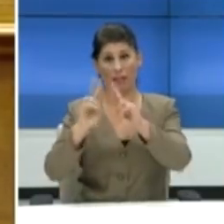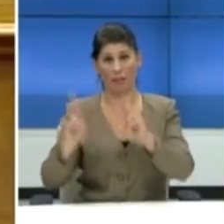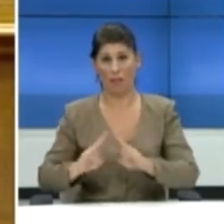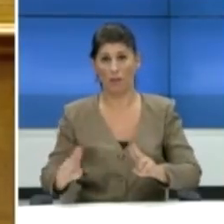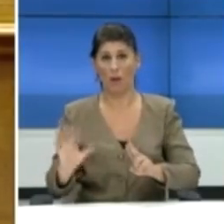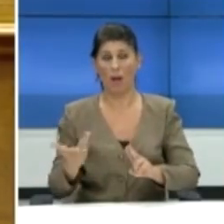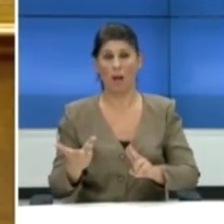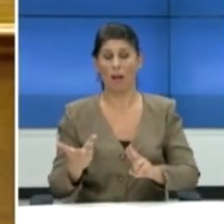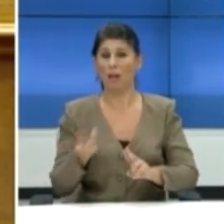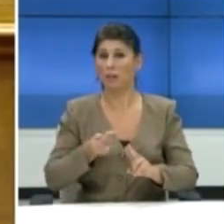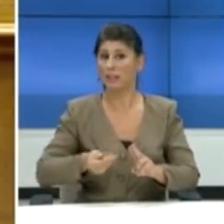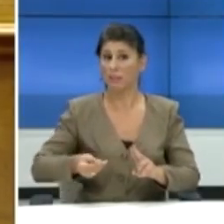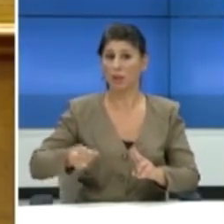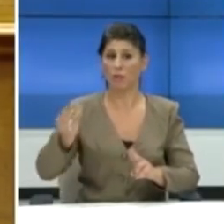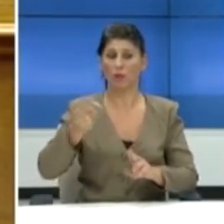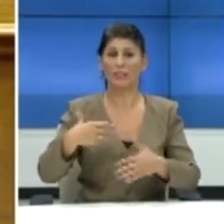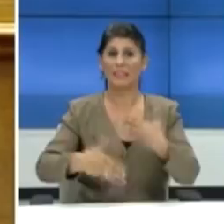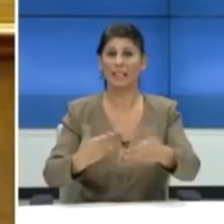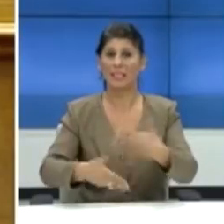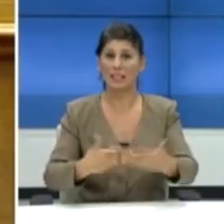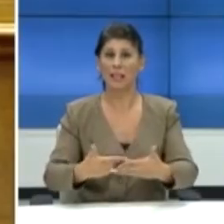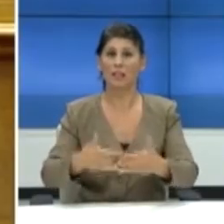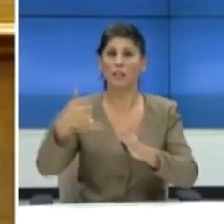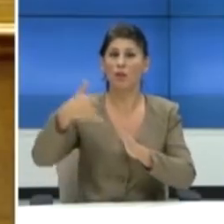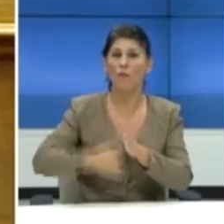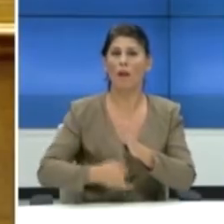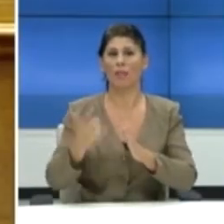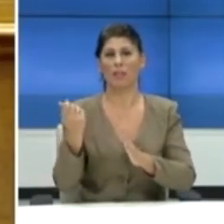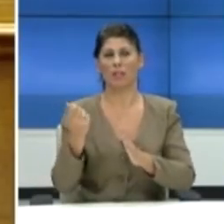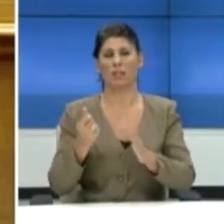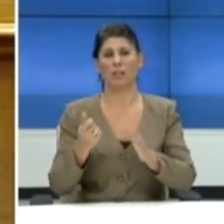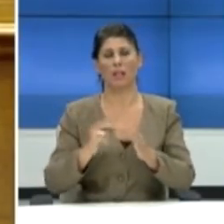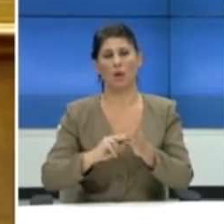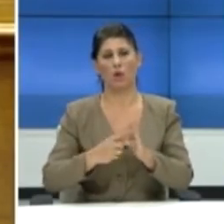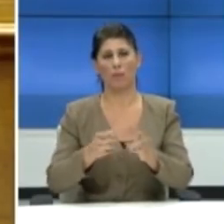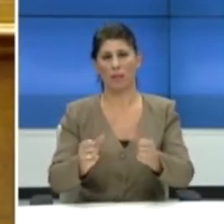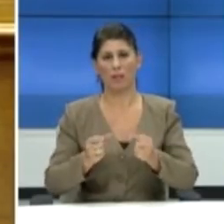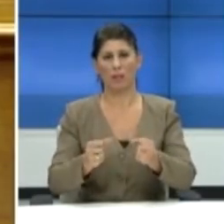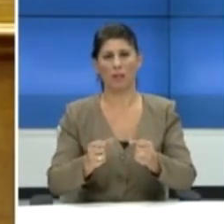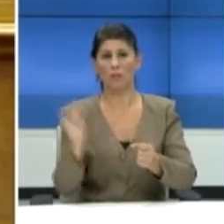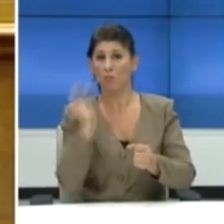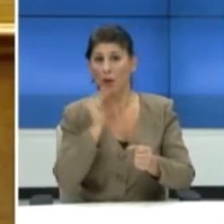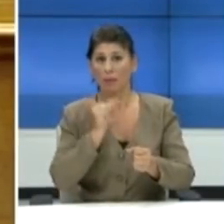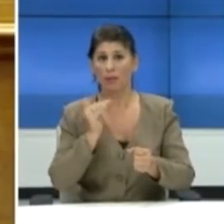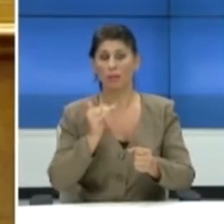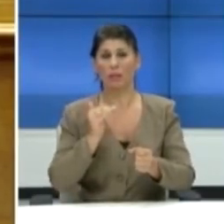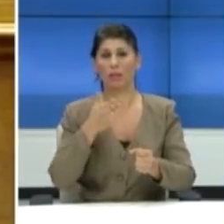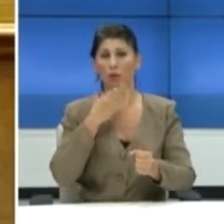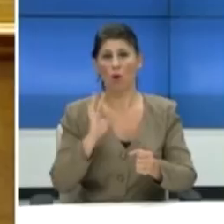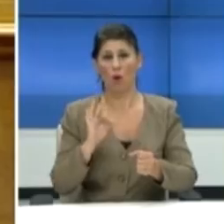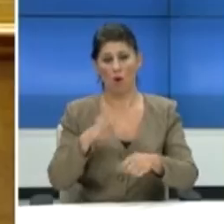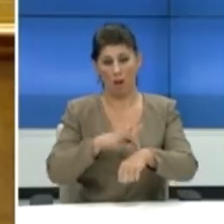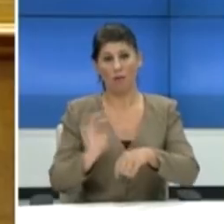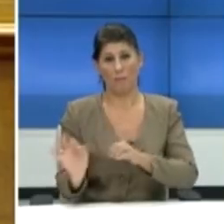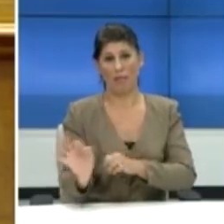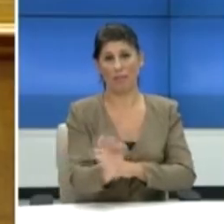αλλά και από το ξέσπασμα, την εξέλιξη και το βάθος της οικονομικής κρίσης που επιταχύνθηκε η εκδήλωσή της από την